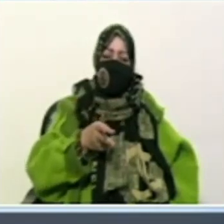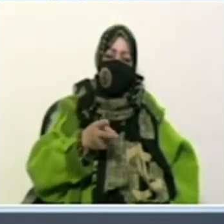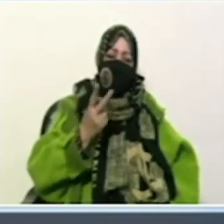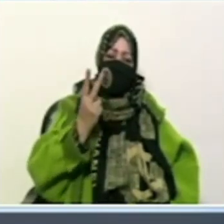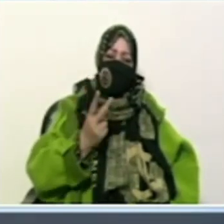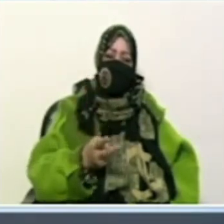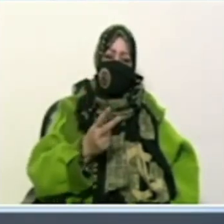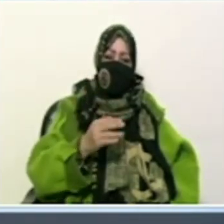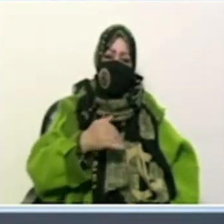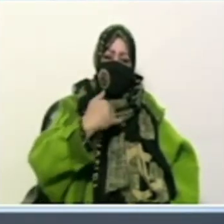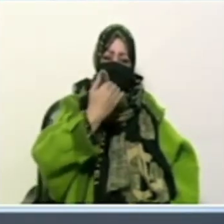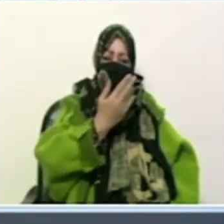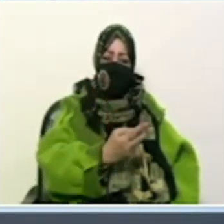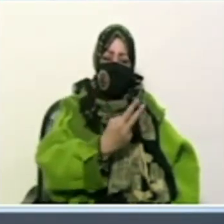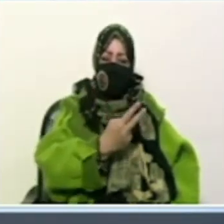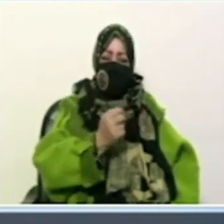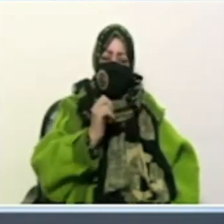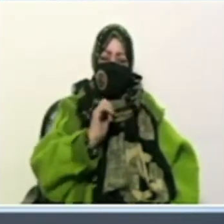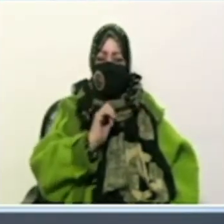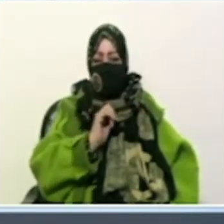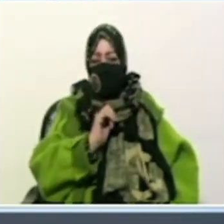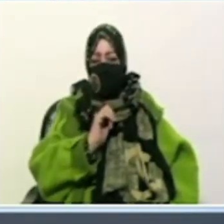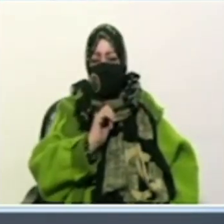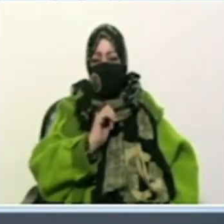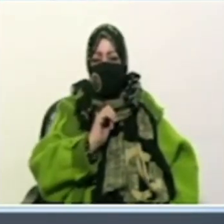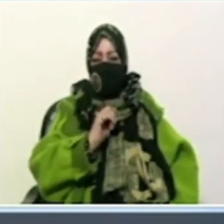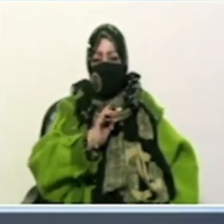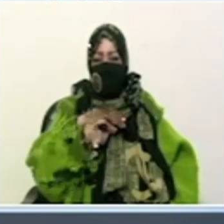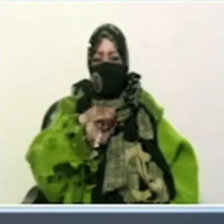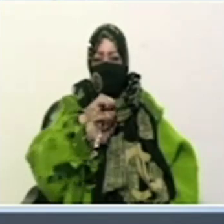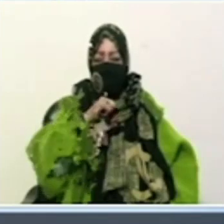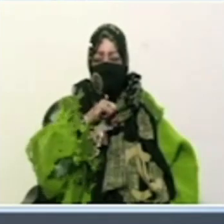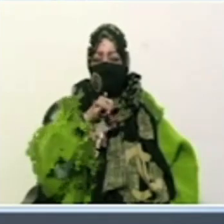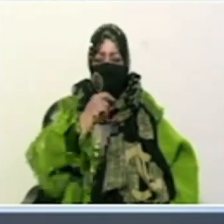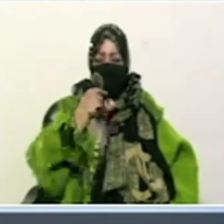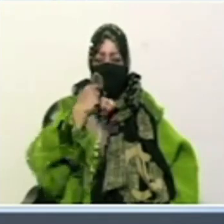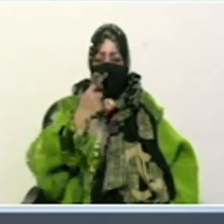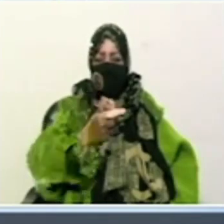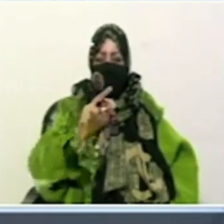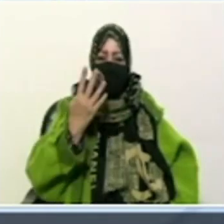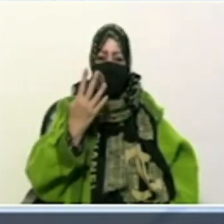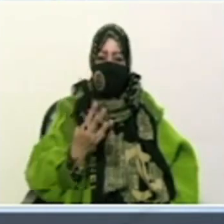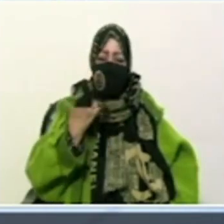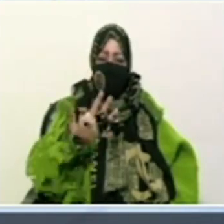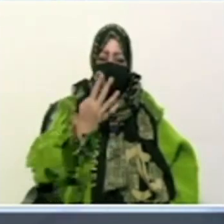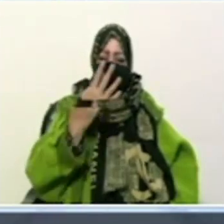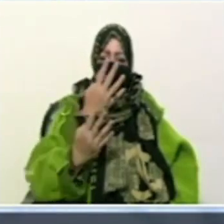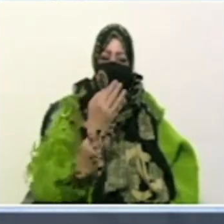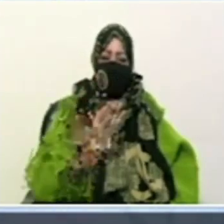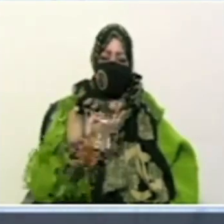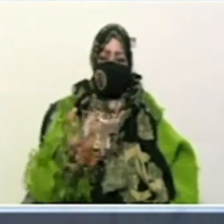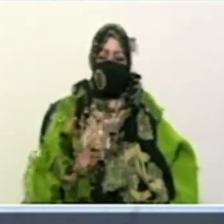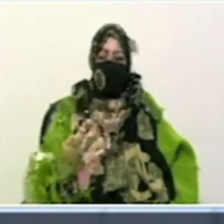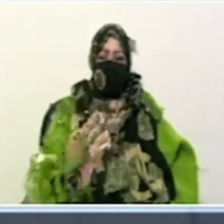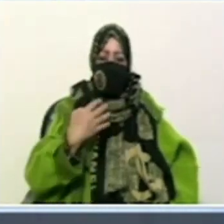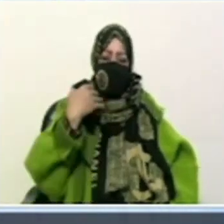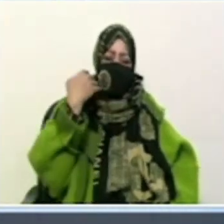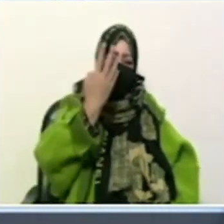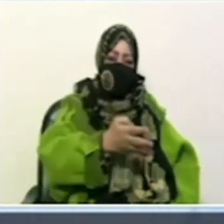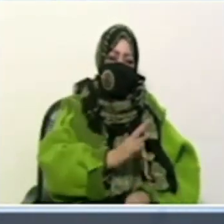4 وبعدها 4، وما زلت فهو خير لك، وهذه الراتبة يعني لو صليت 4 هي الأكمل ولا